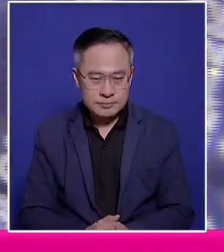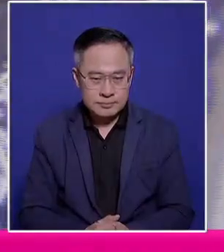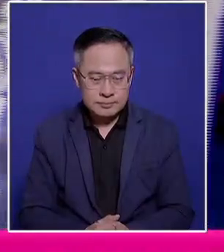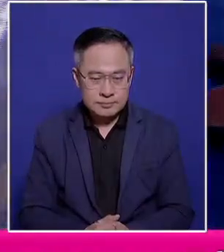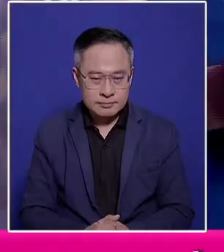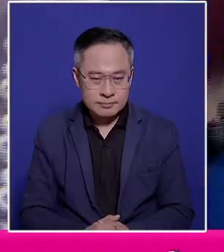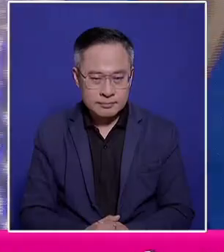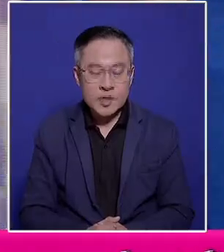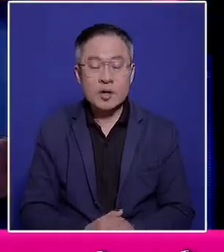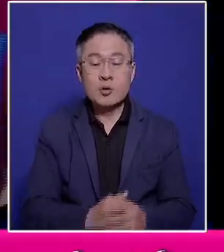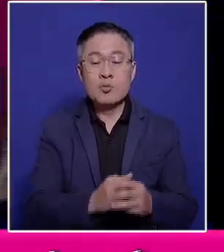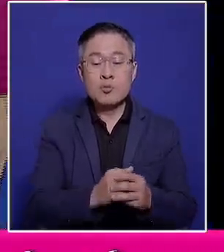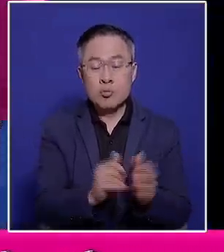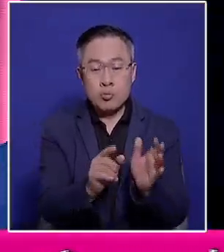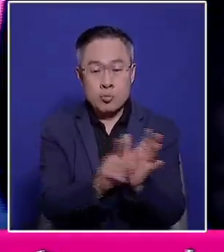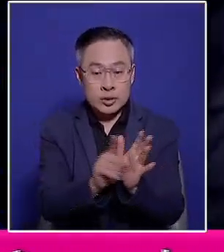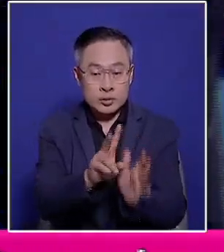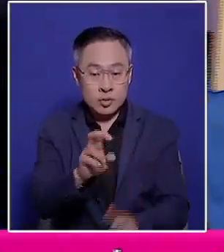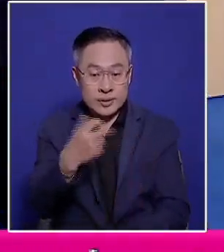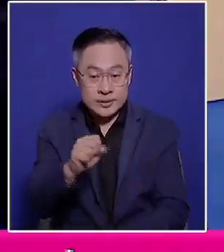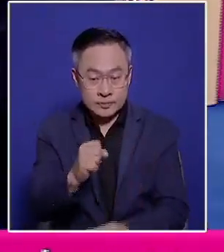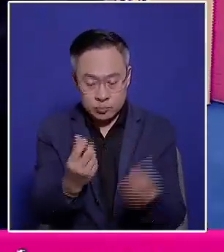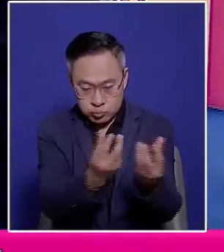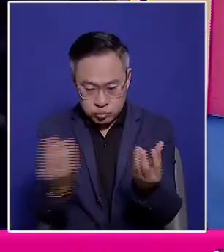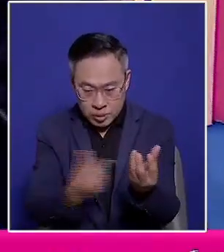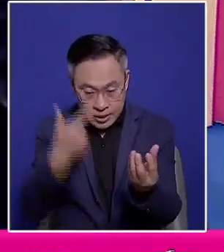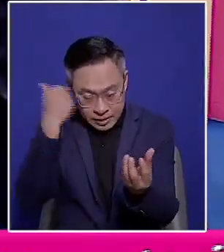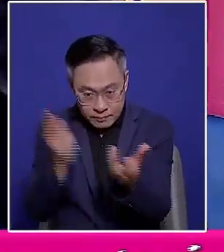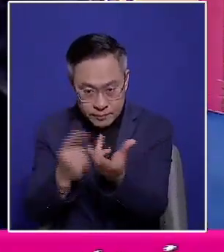งวดที่210จำนวน50ลูก